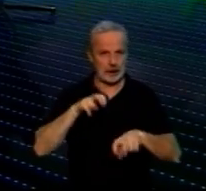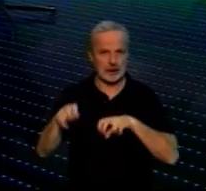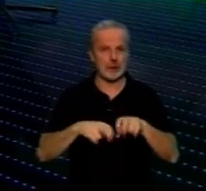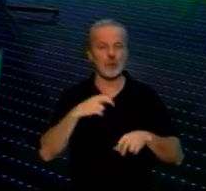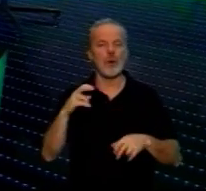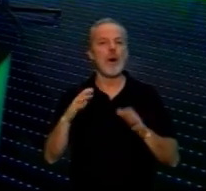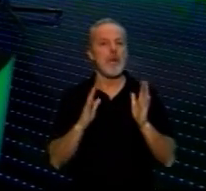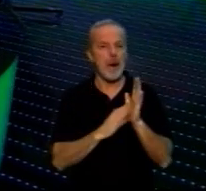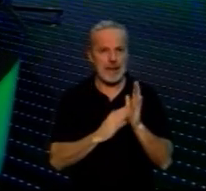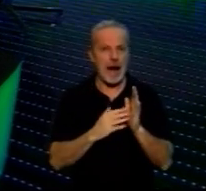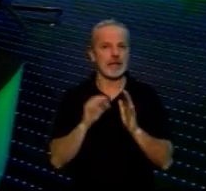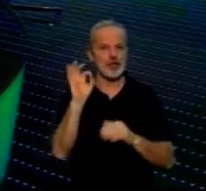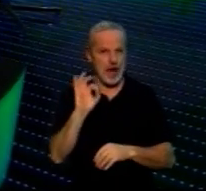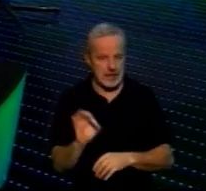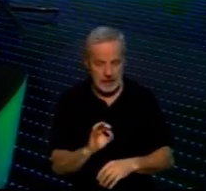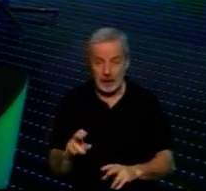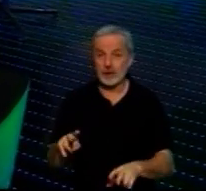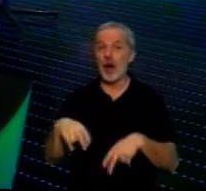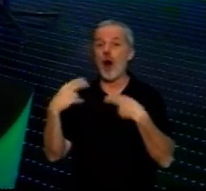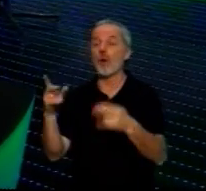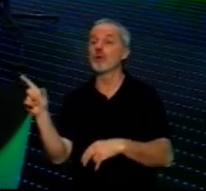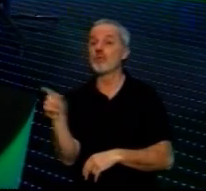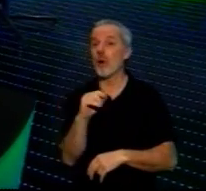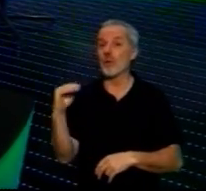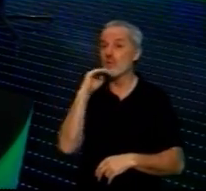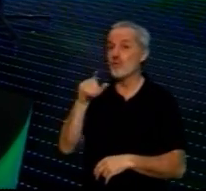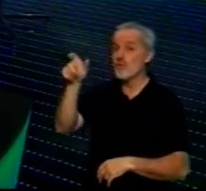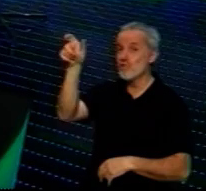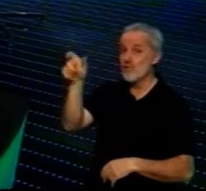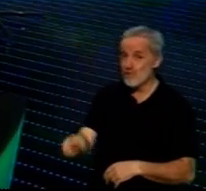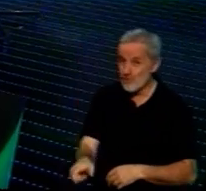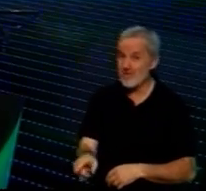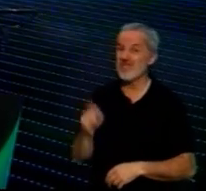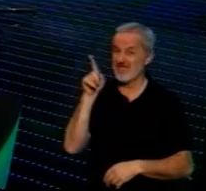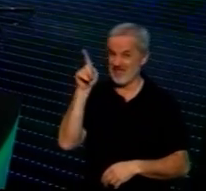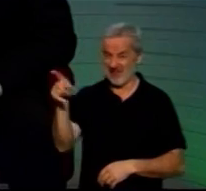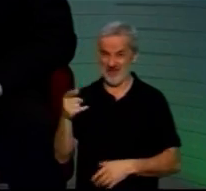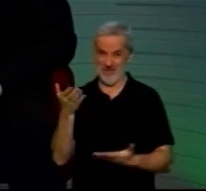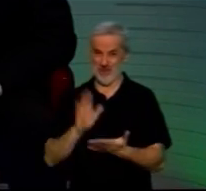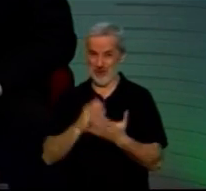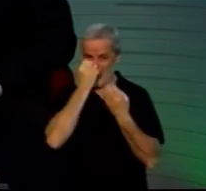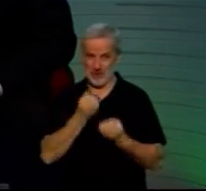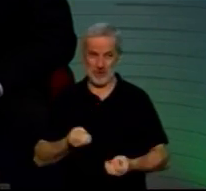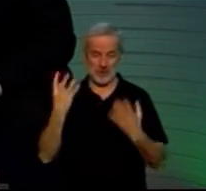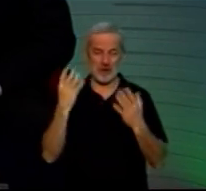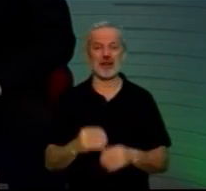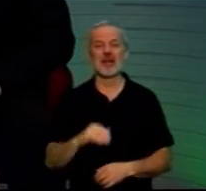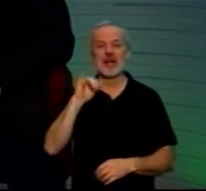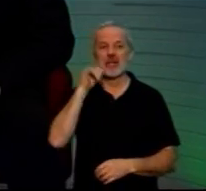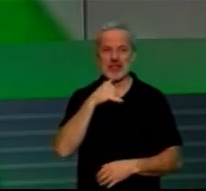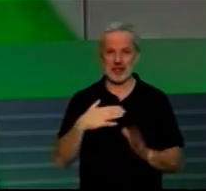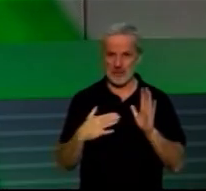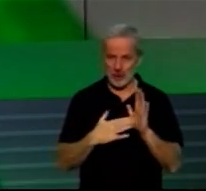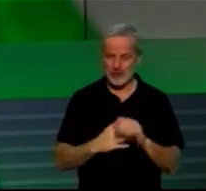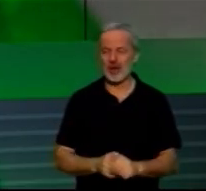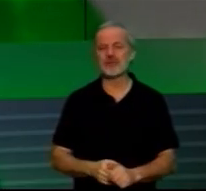den. Dobrý den. A právě s mužem, který na tenhle unikátní úspěch taky dosáhl, Jiřím Janoškem. Dobrý den. Dobrý poledne. A já bych